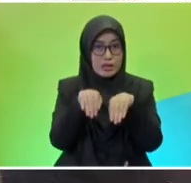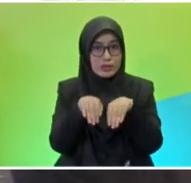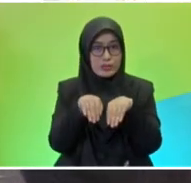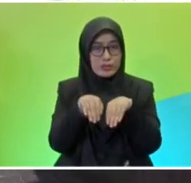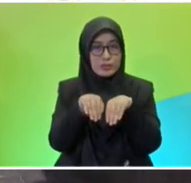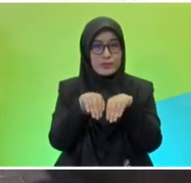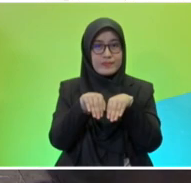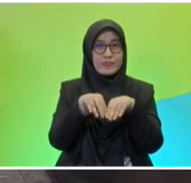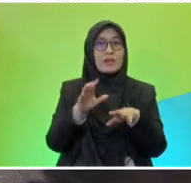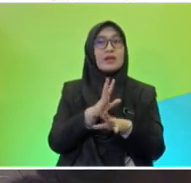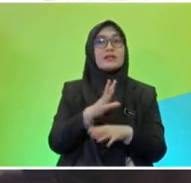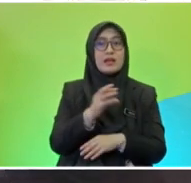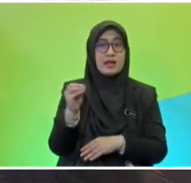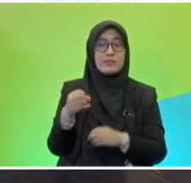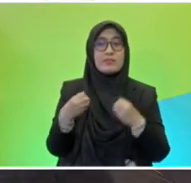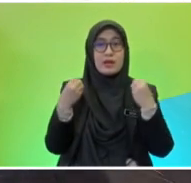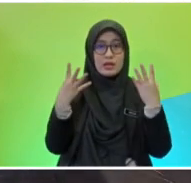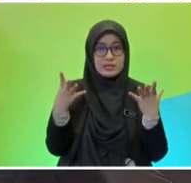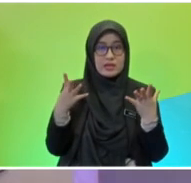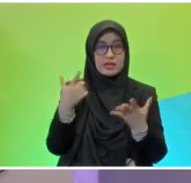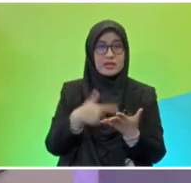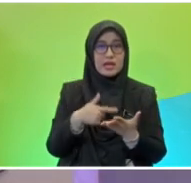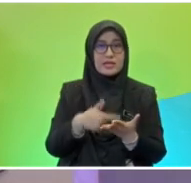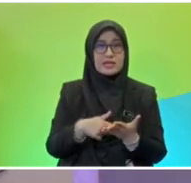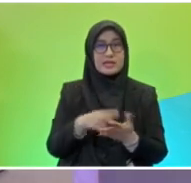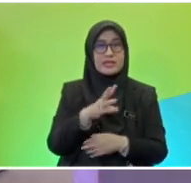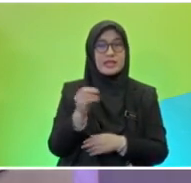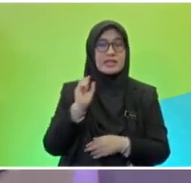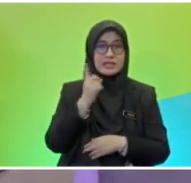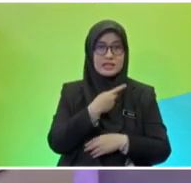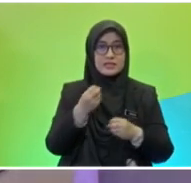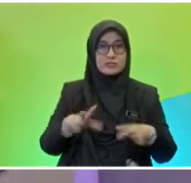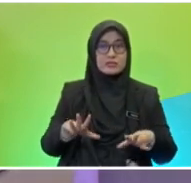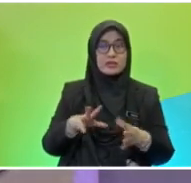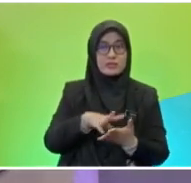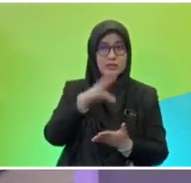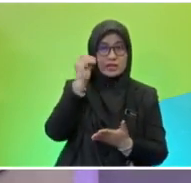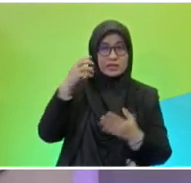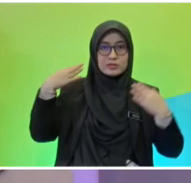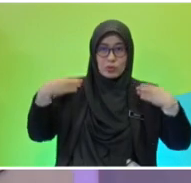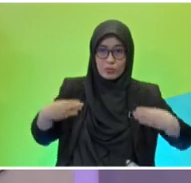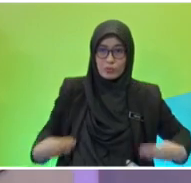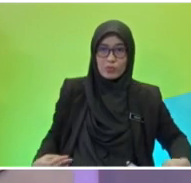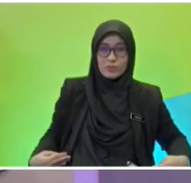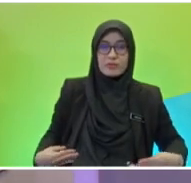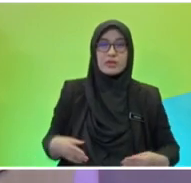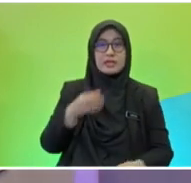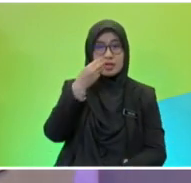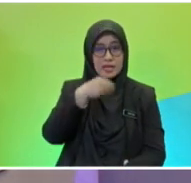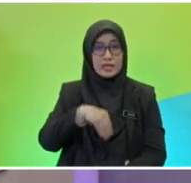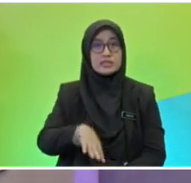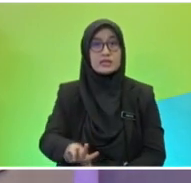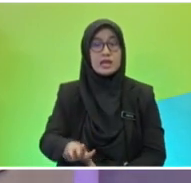ada. Macam-macam, kan? Cikgu. Lepas tu kita dah belajar tentang tubuh badan gajah, tubuh badan harimau, tubuh